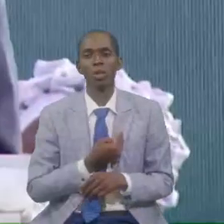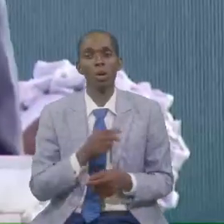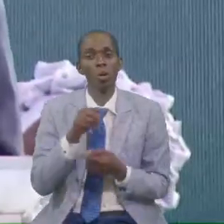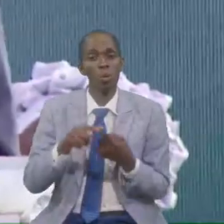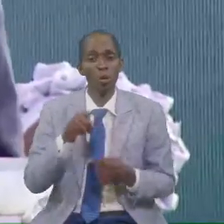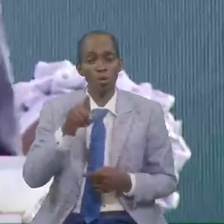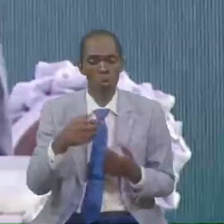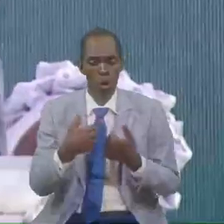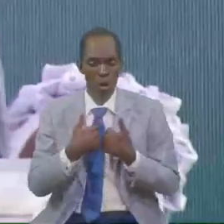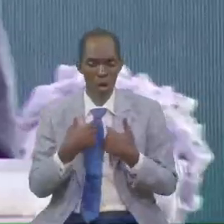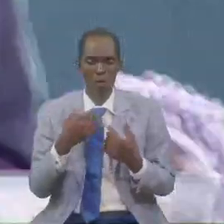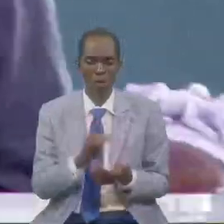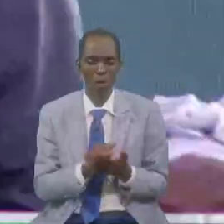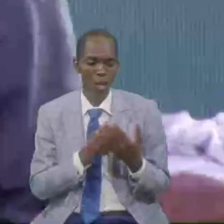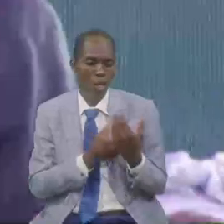Mais quand tu as